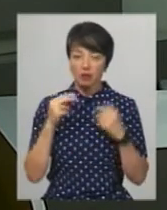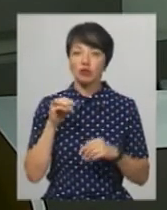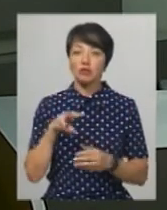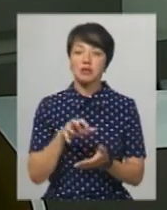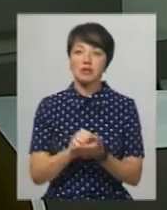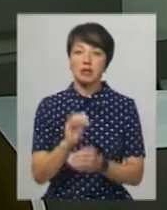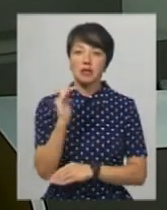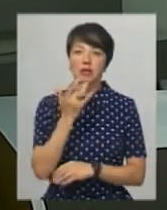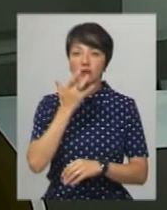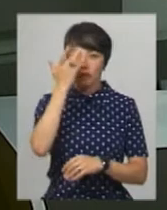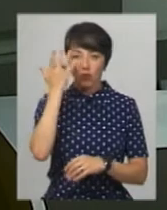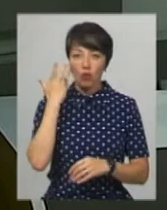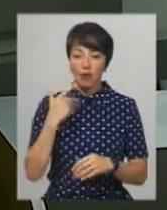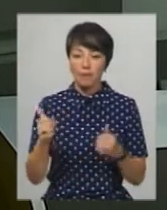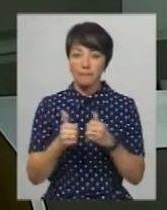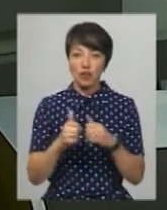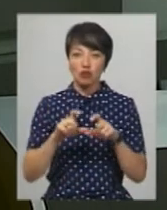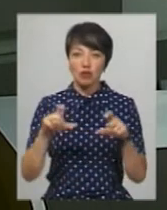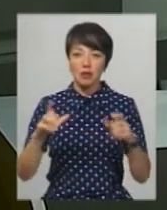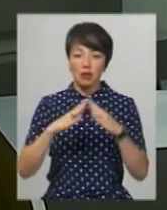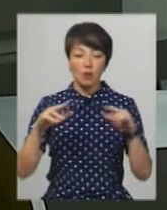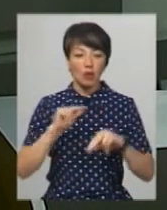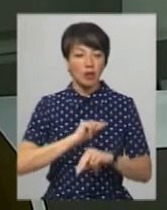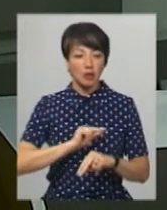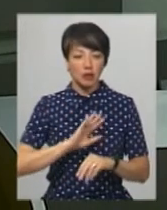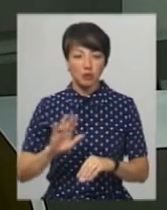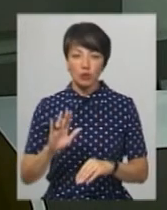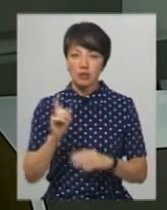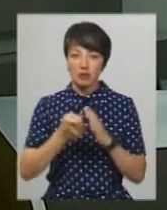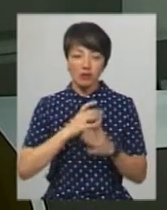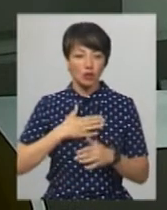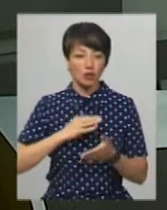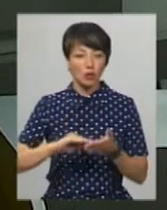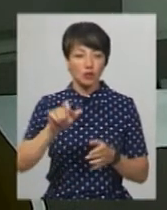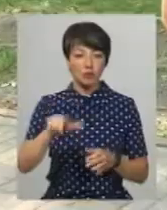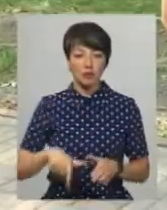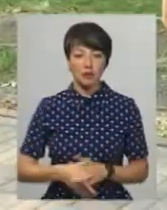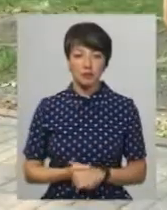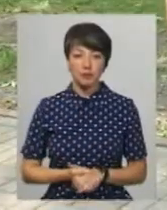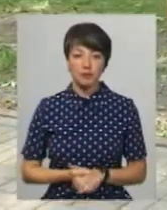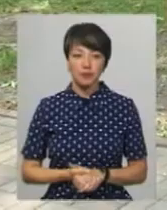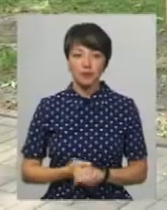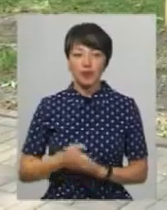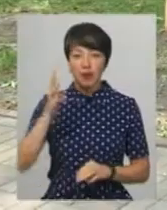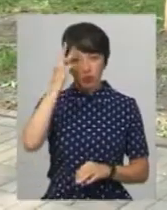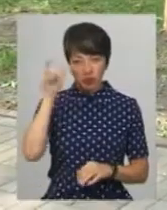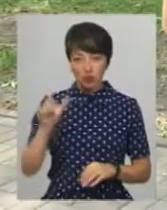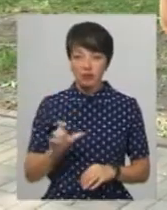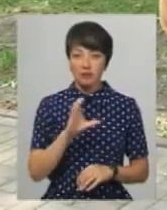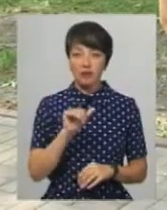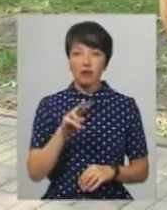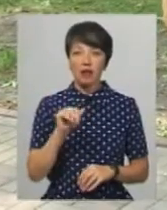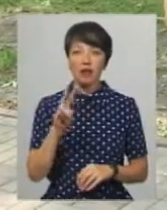зайняти дитину влітку, коли пришкільні табори не працюють, дізнавалися наші кореспонденти. Хмельничанка Світлана Русіна –